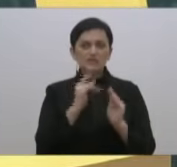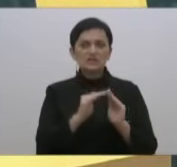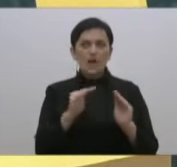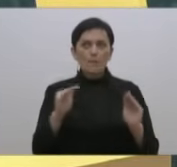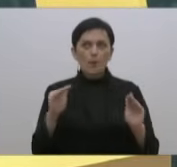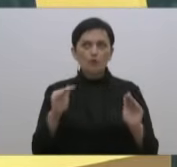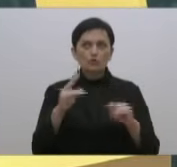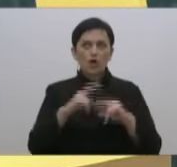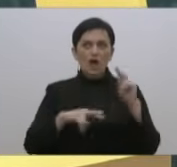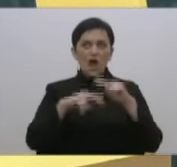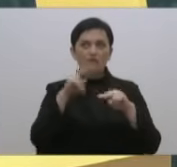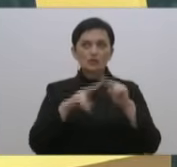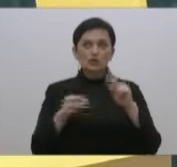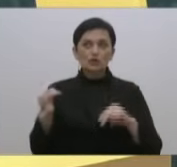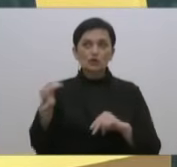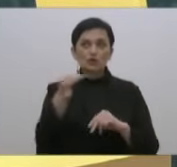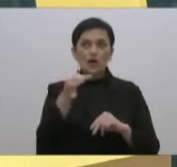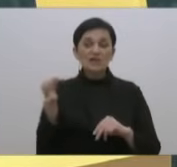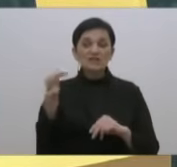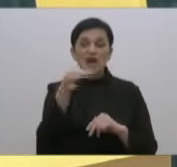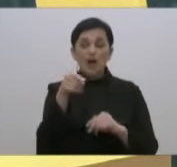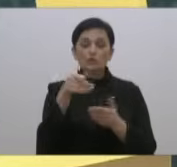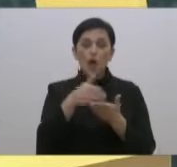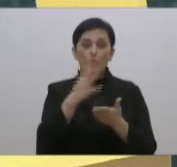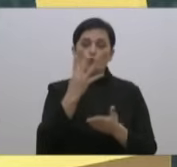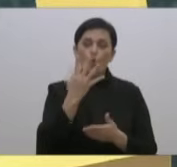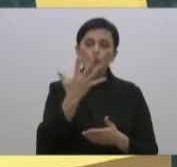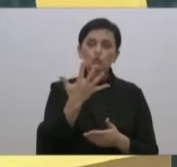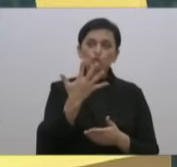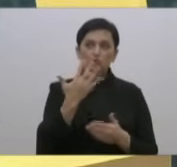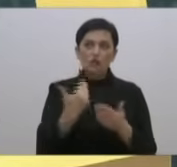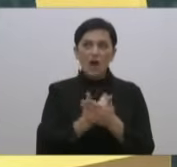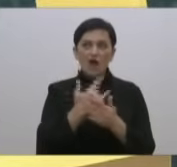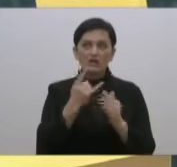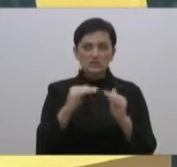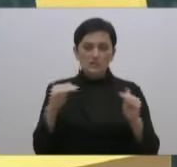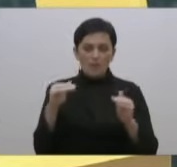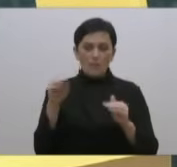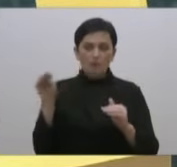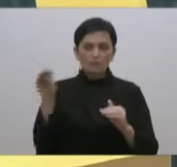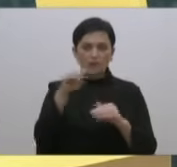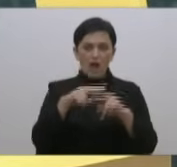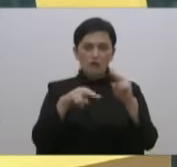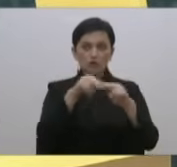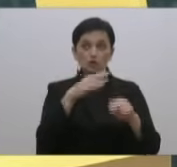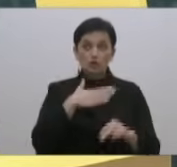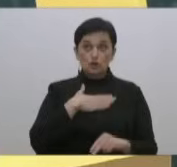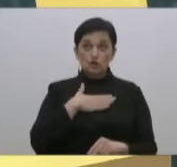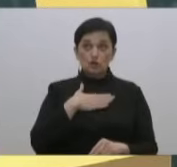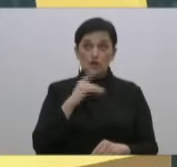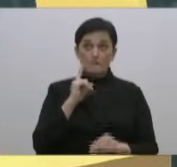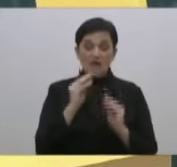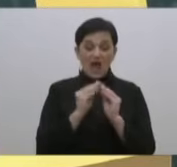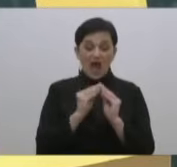ბაღი ავაშენეთ რეგიონებში. რაიონი არ არსებობს, მინიმუმ 4-5 ახალი საბავშვო ბაღი არ იყოს აშენებული. ჩემთან მაგალითად